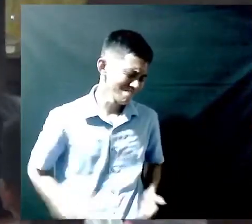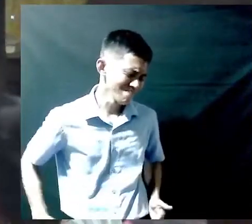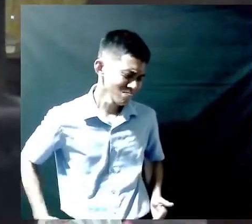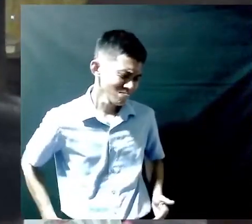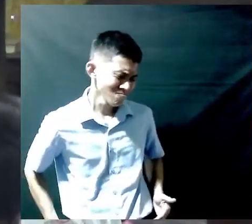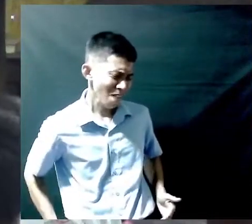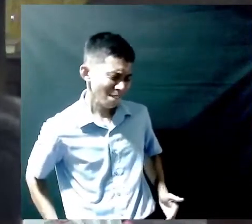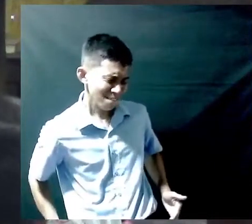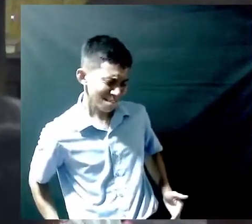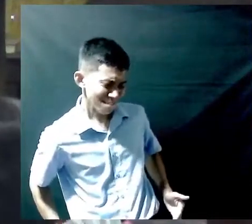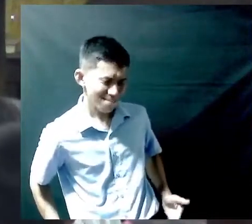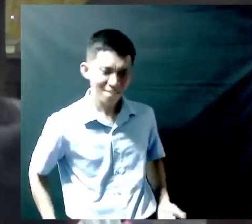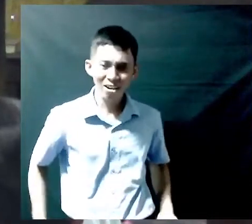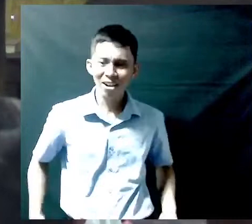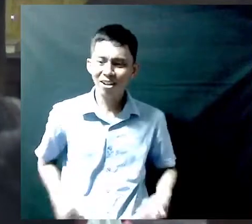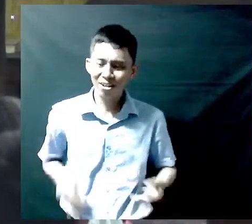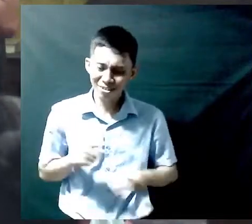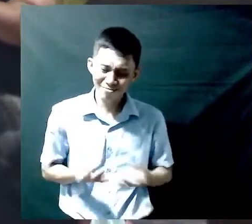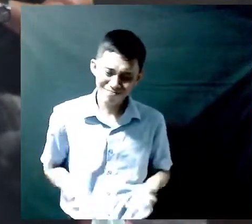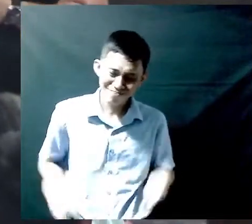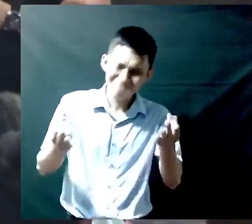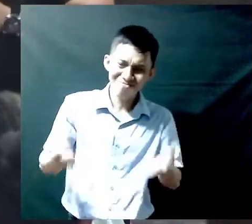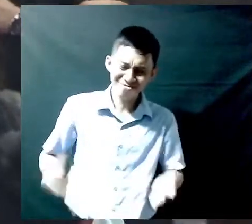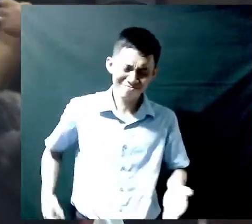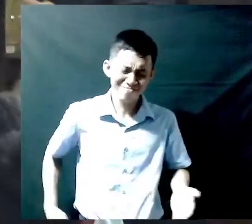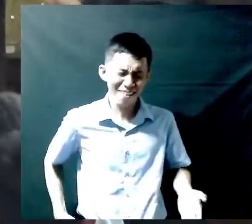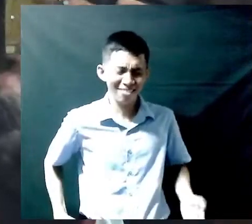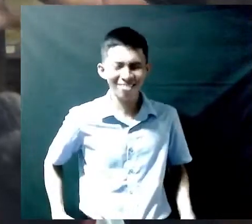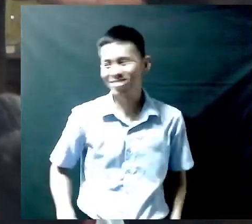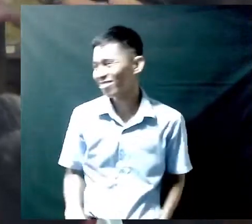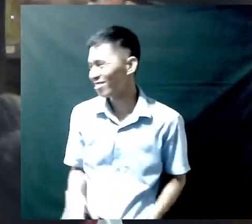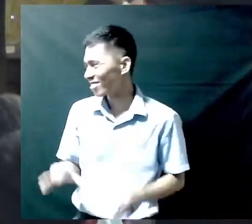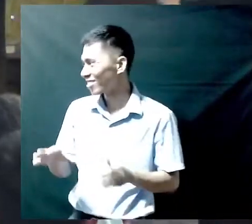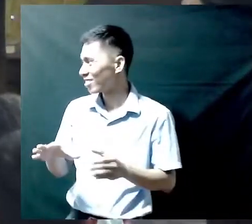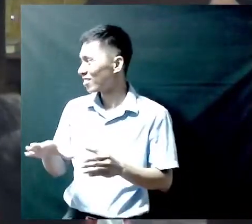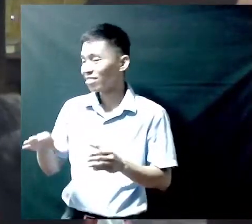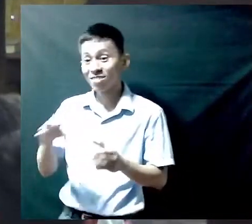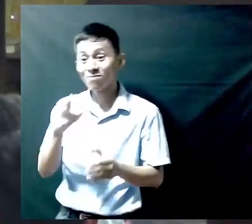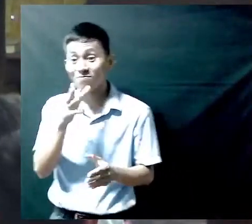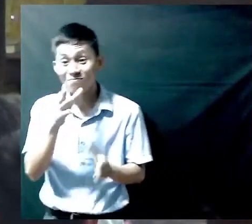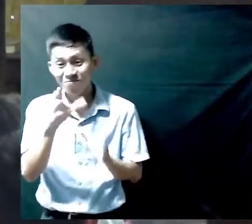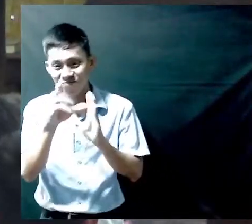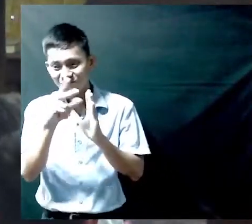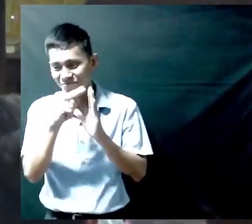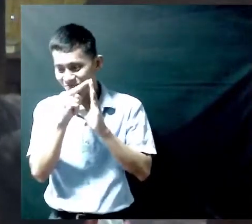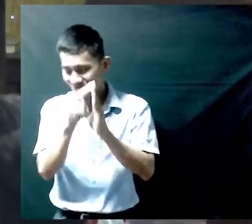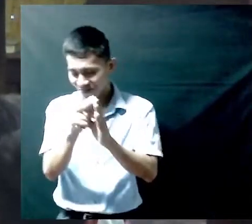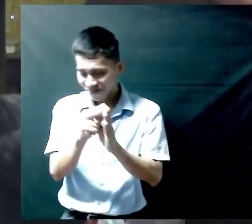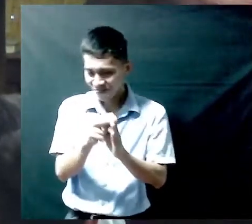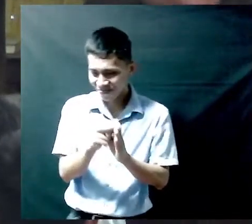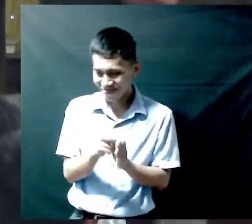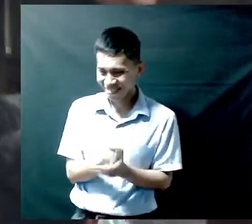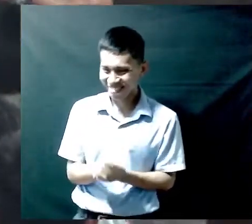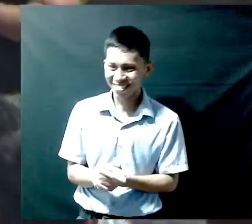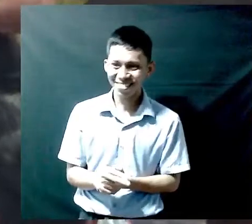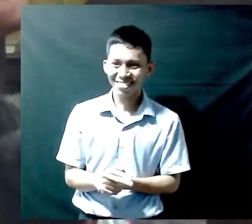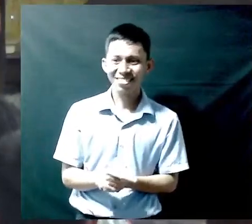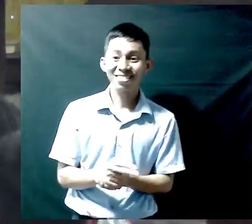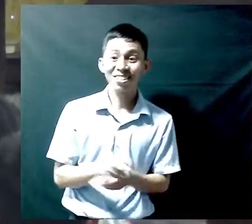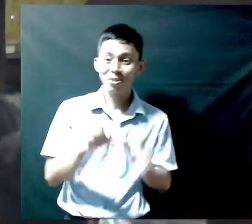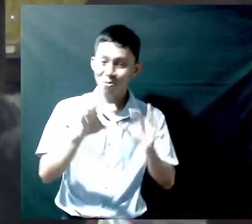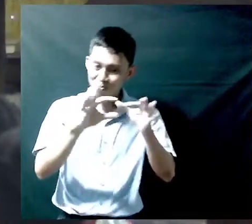Eh si Samuel, sabi niya, ni Hannah, bata ba to? Ibibigay ko, I will lend him, I will give him. Now he belongs to